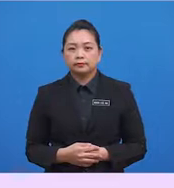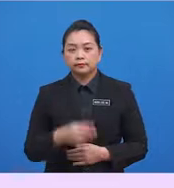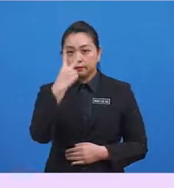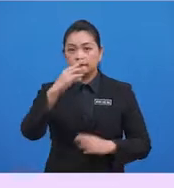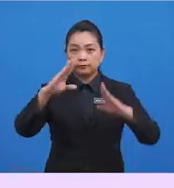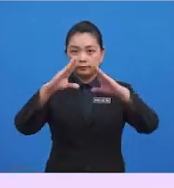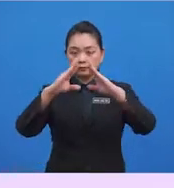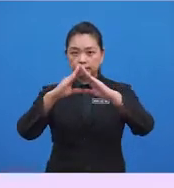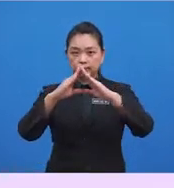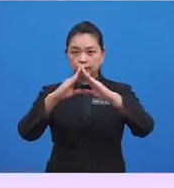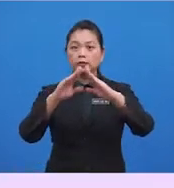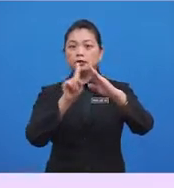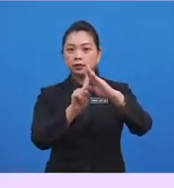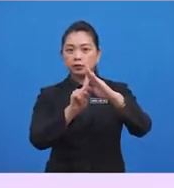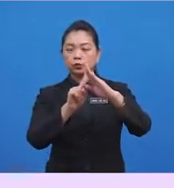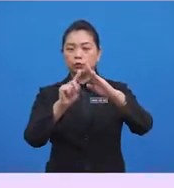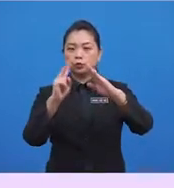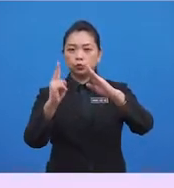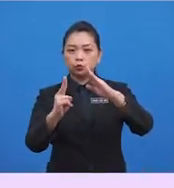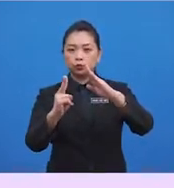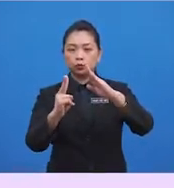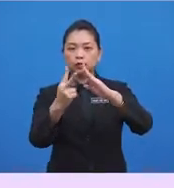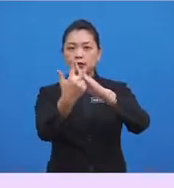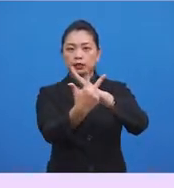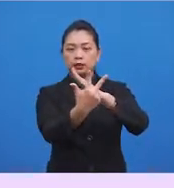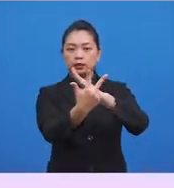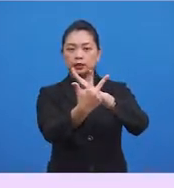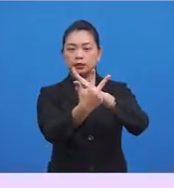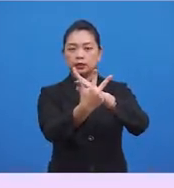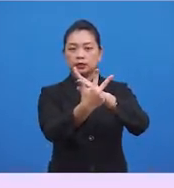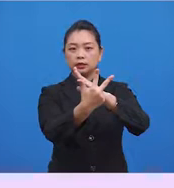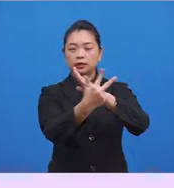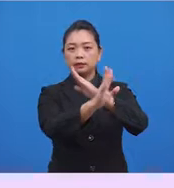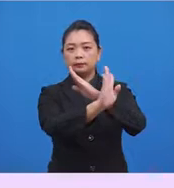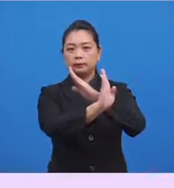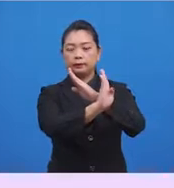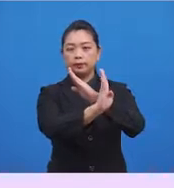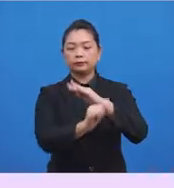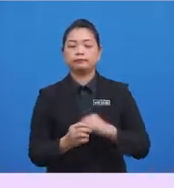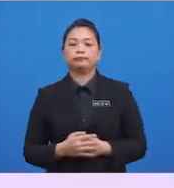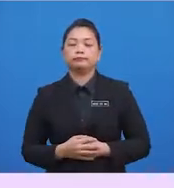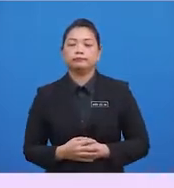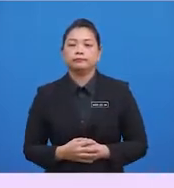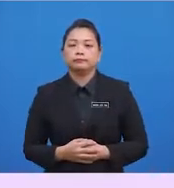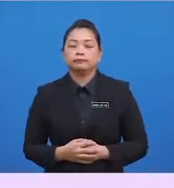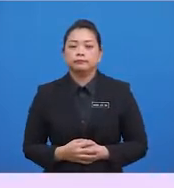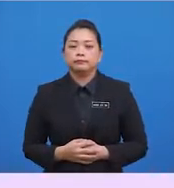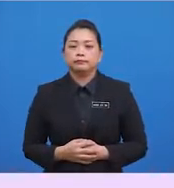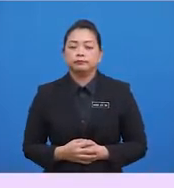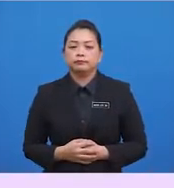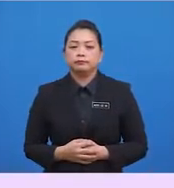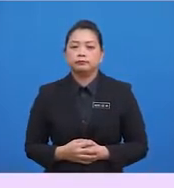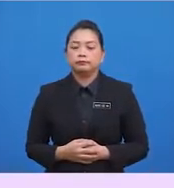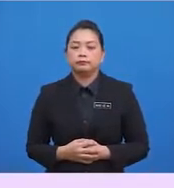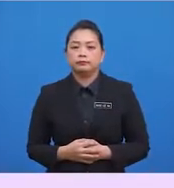Satu, dua, tiga, empat. Ya, empat